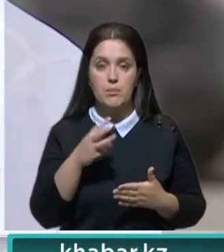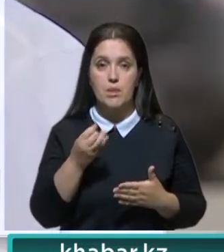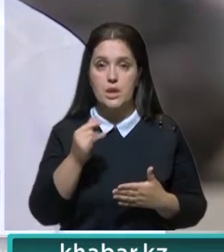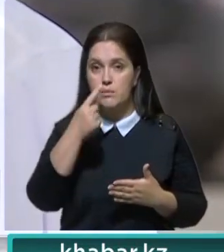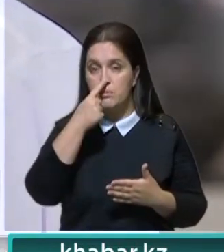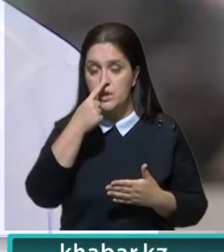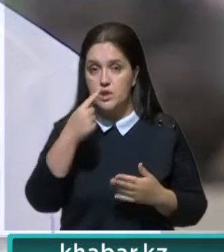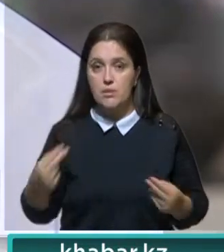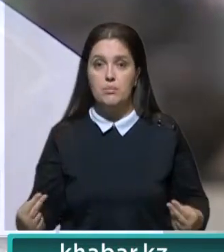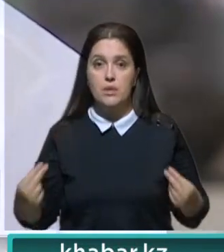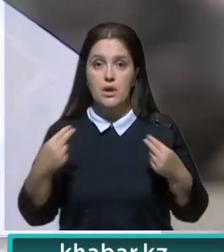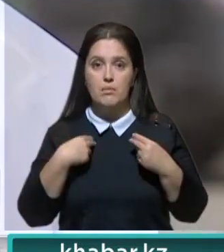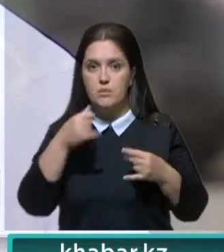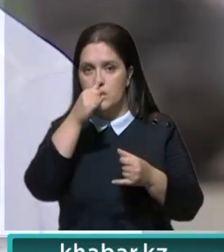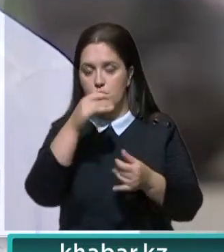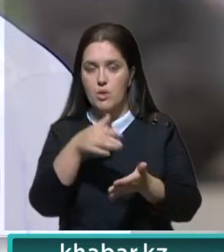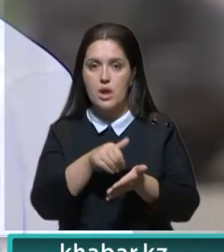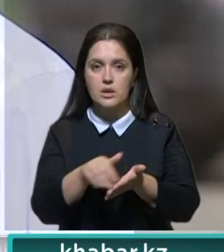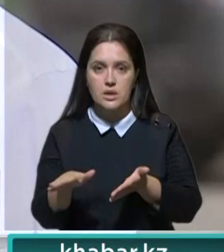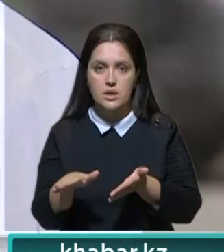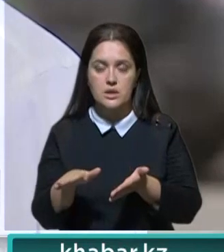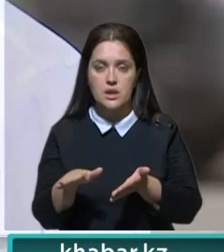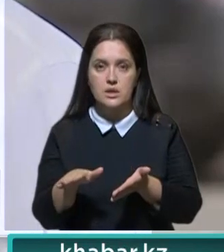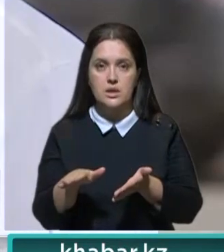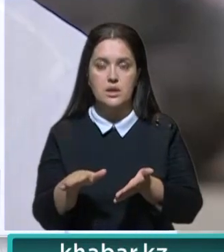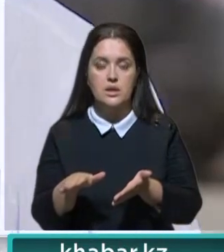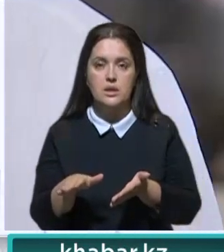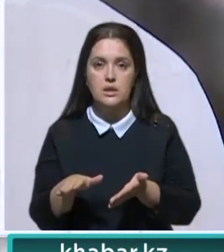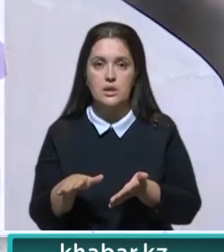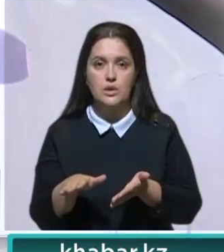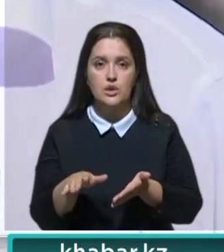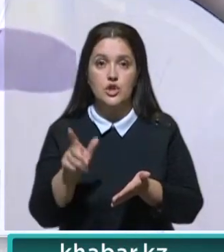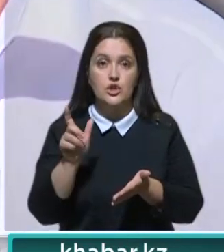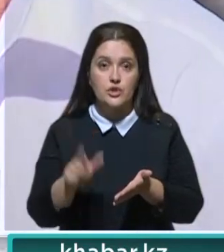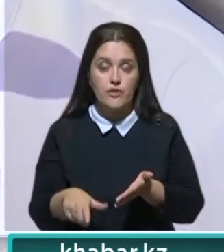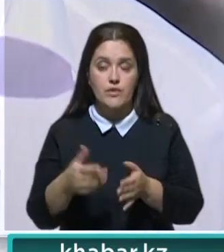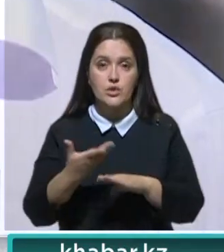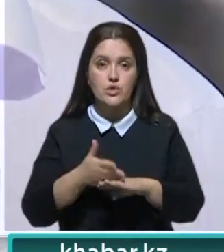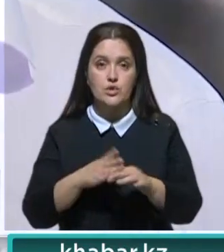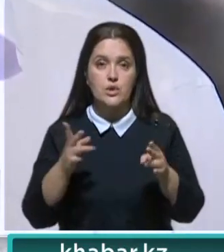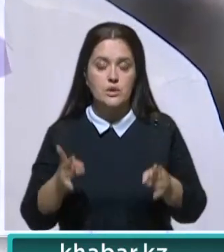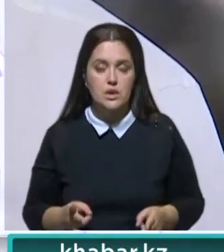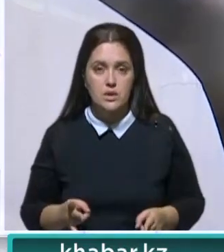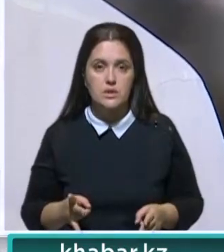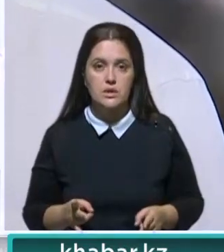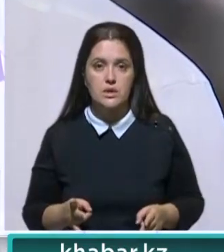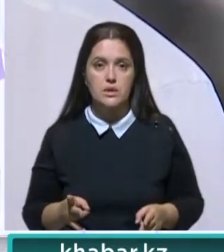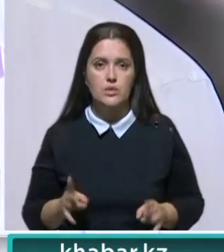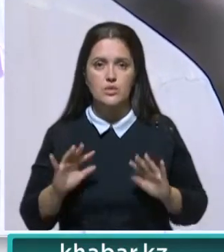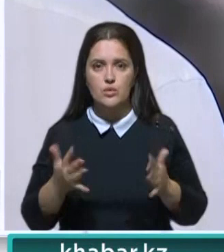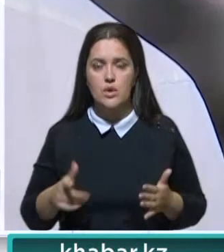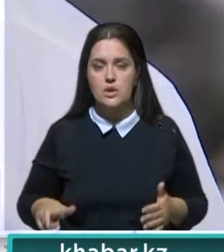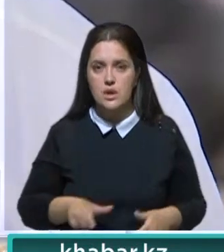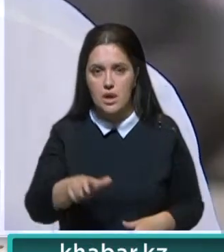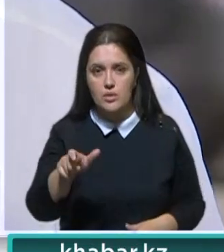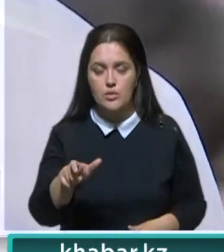и конечно же мы же не можем отказать сегодня никому в этой услуге потому что человек попал в тяжёлую ситуацию травма это случилось В дороге это случилось